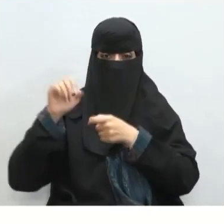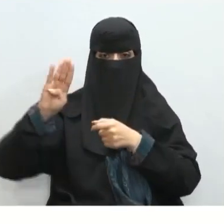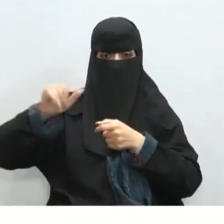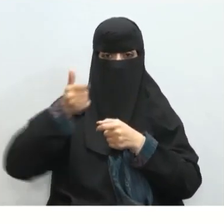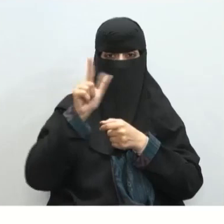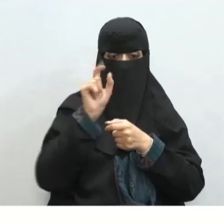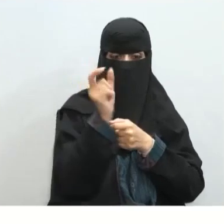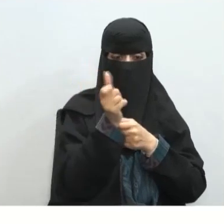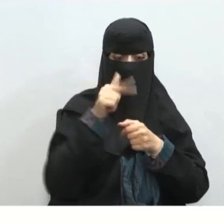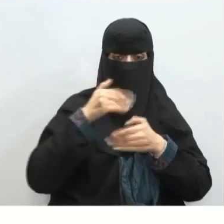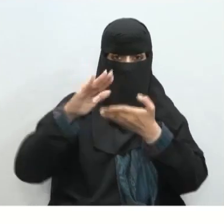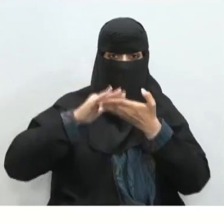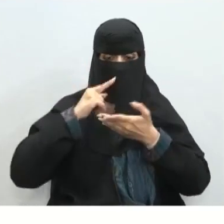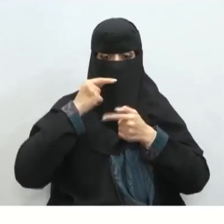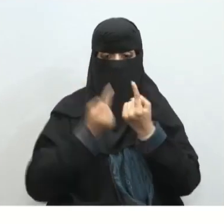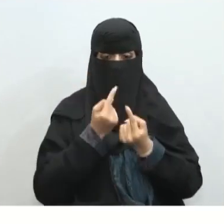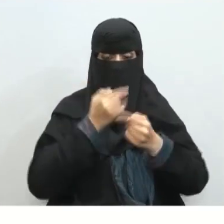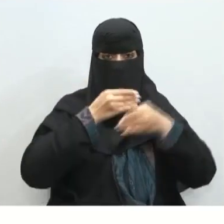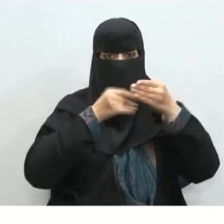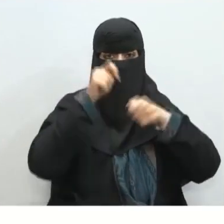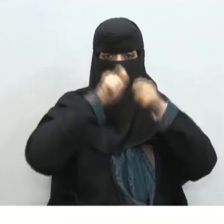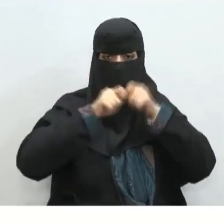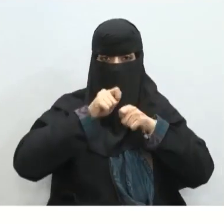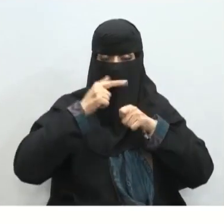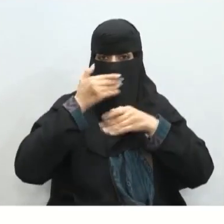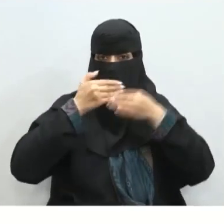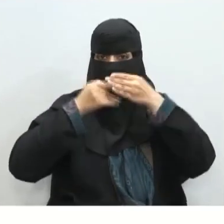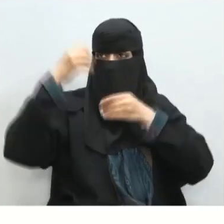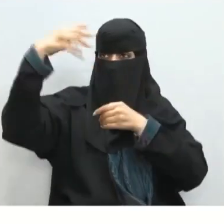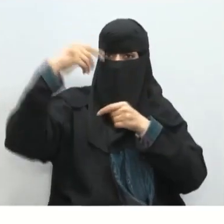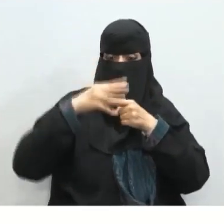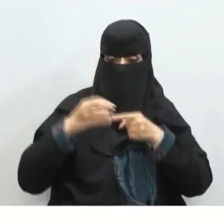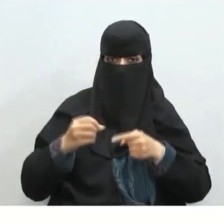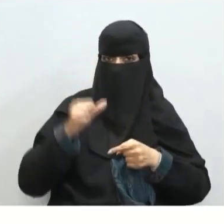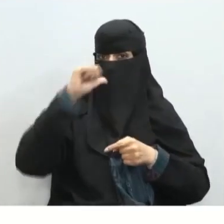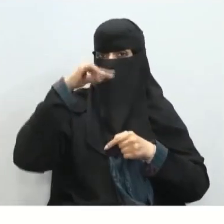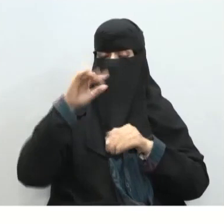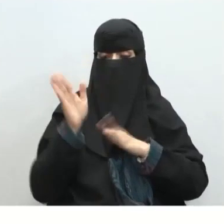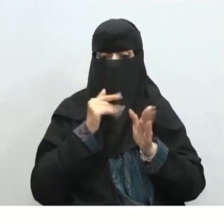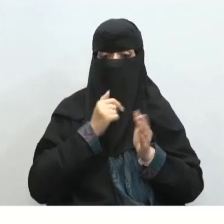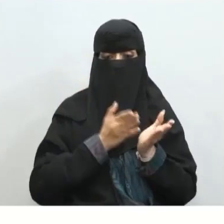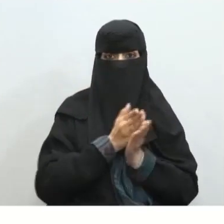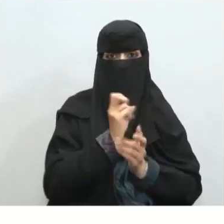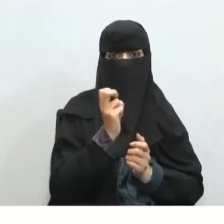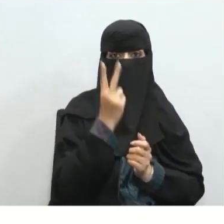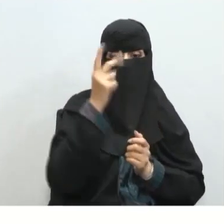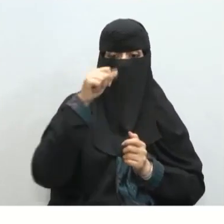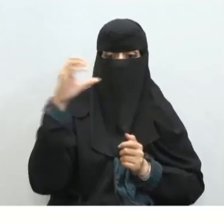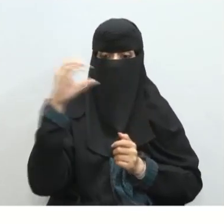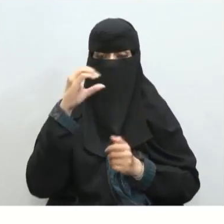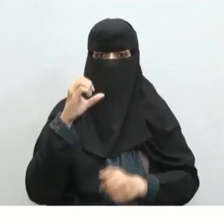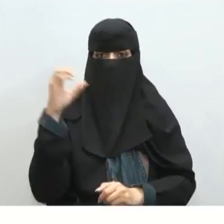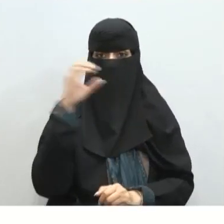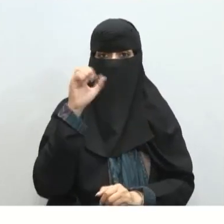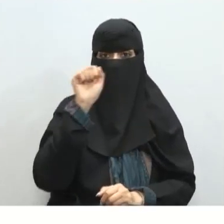يساعد النباتات على القيام بعمليه البناء الضوي وتقليل فقدان الماء كذلك في المسار الثاني في النباتات